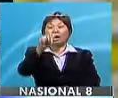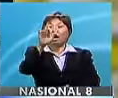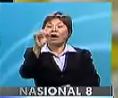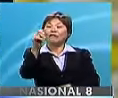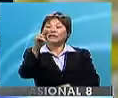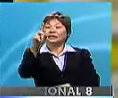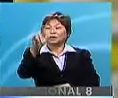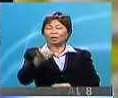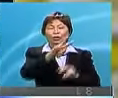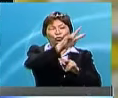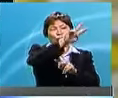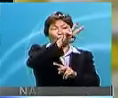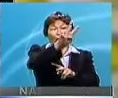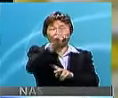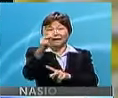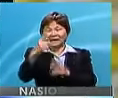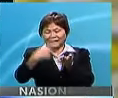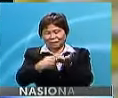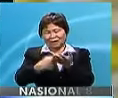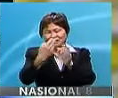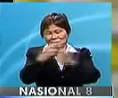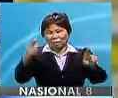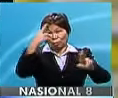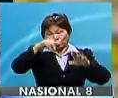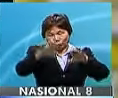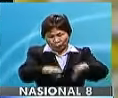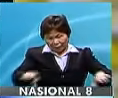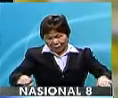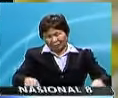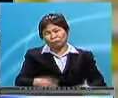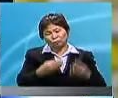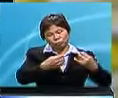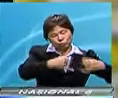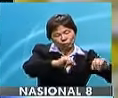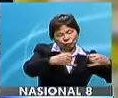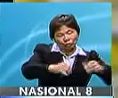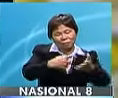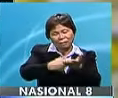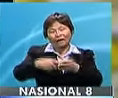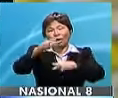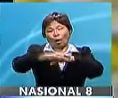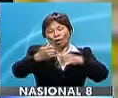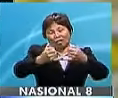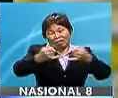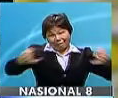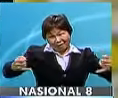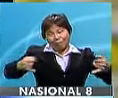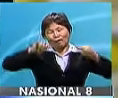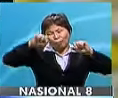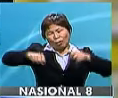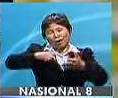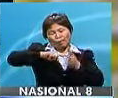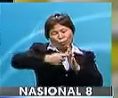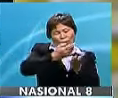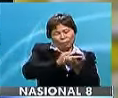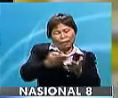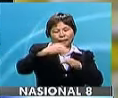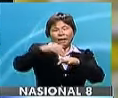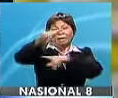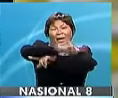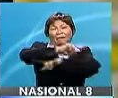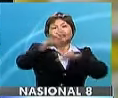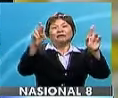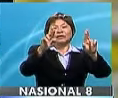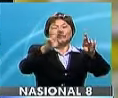lagi, 2,000 tiket turut disediakan untuk kanak-kanak. Bagi jualan tiket atas talian, orang ramai boleh mula membeli pada Rabu